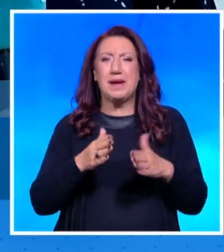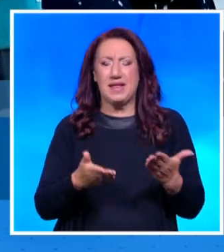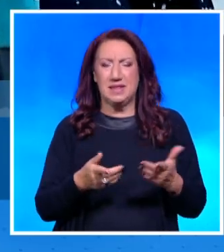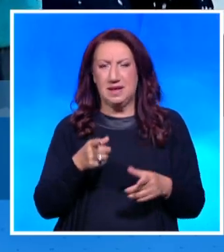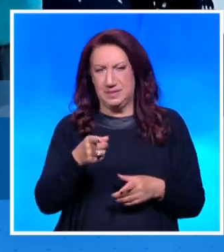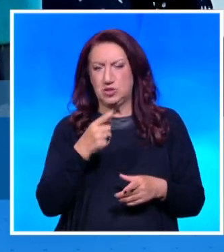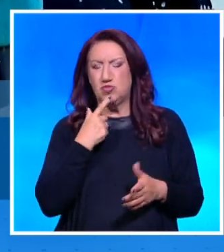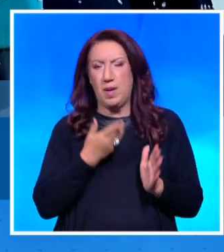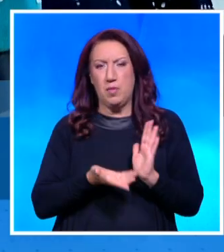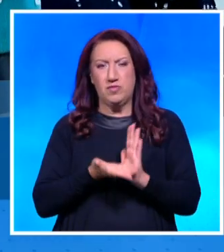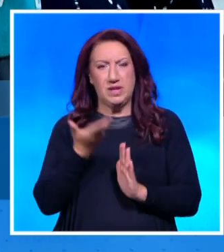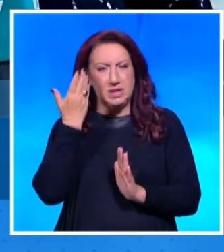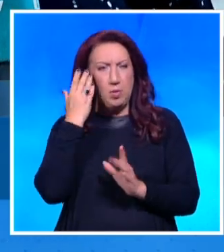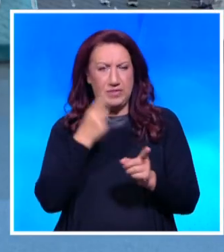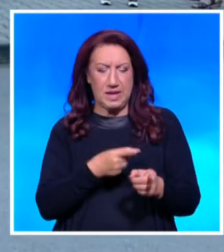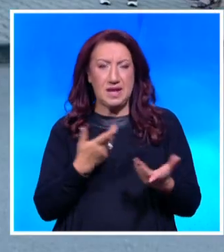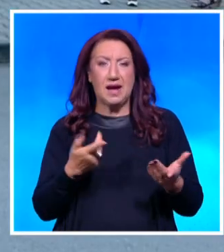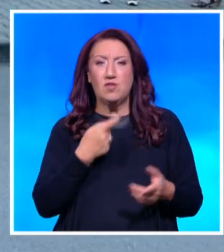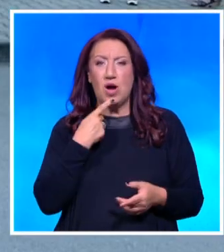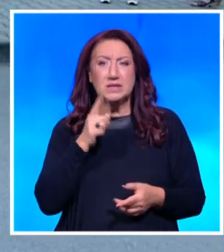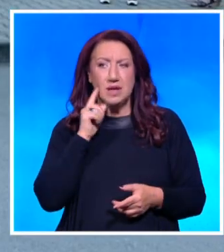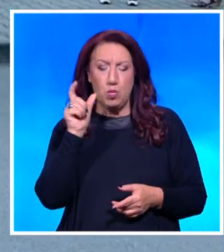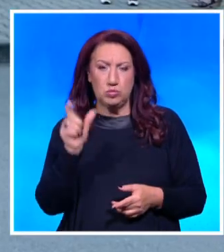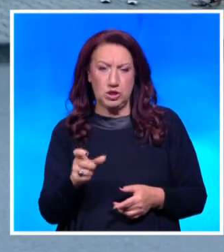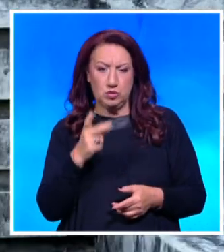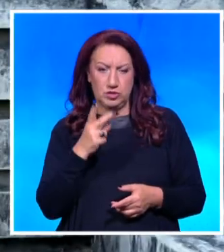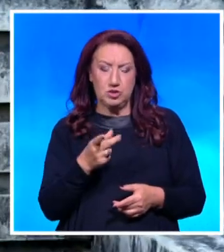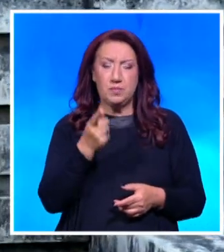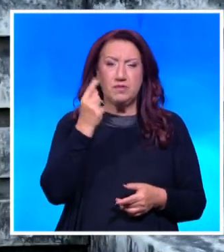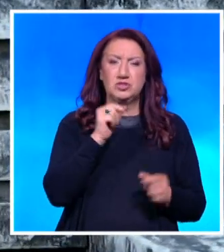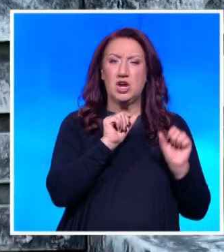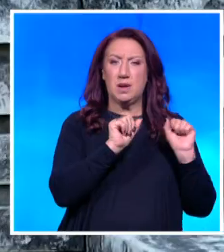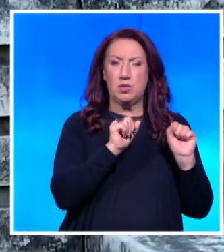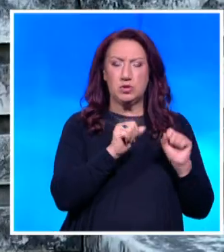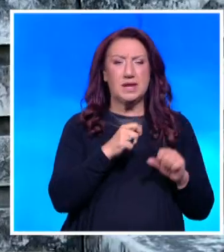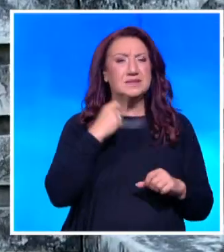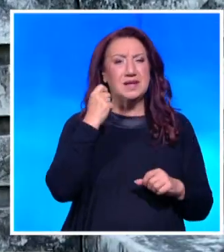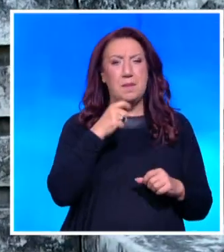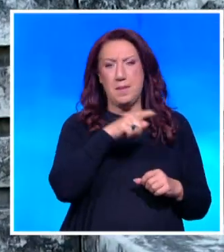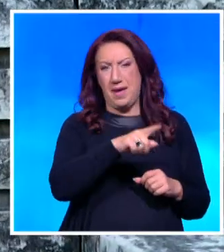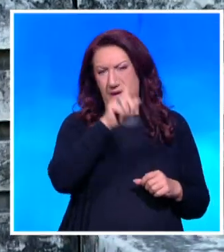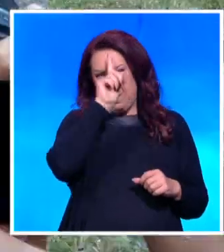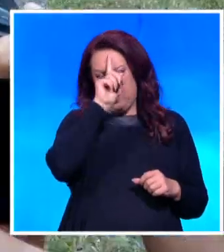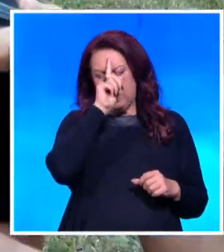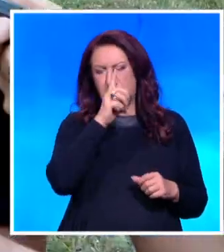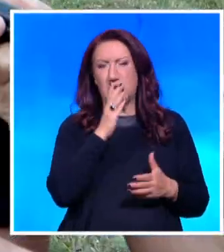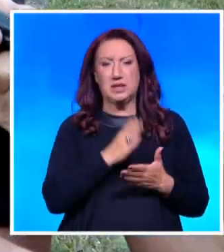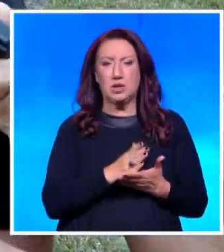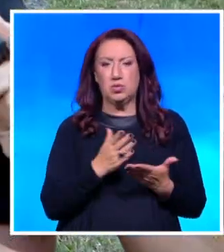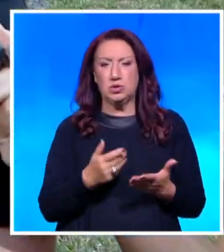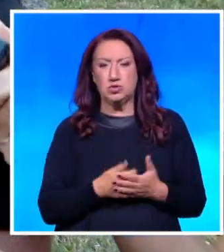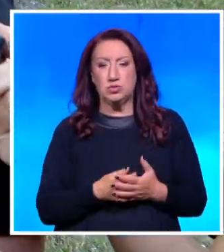и детайлите сега? На вчерашния протест майката на Дебора беше категорична за притесненията си. Дали ще